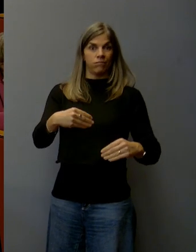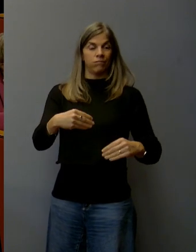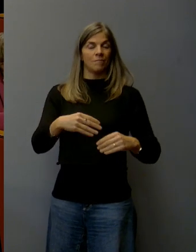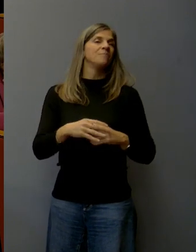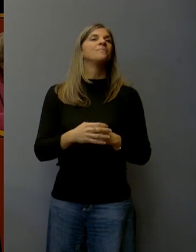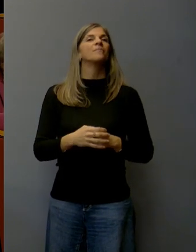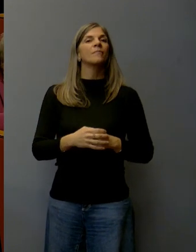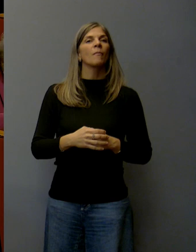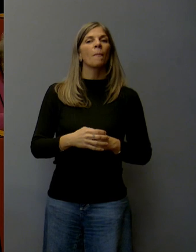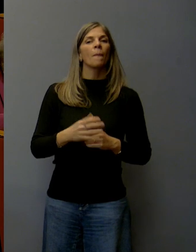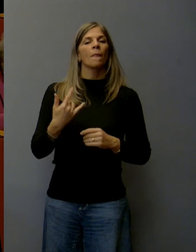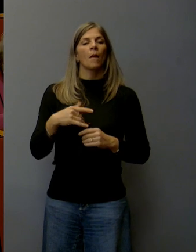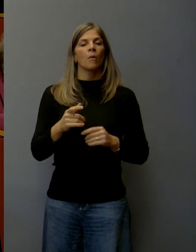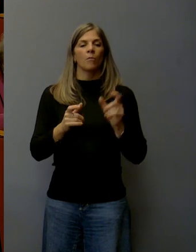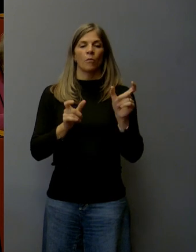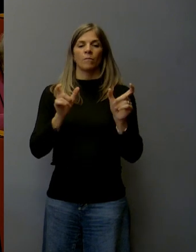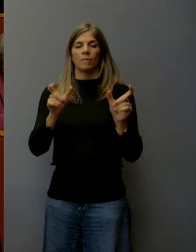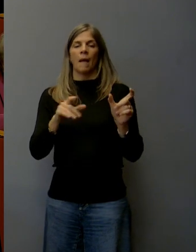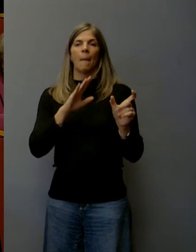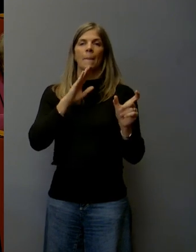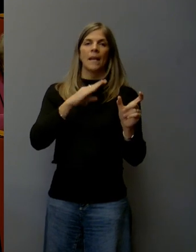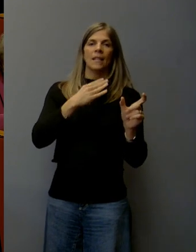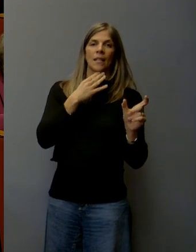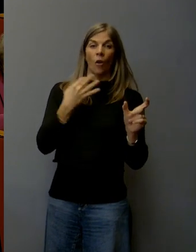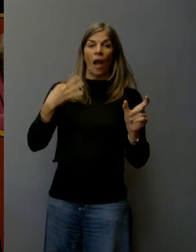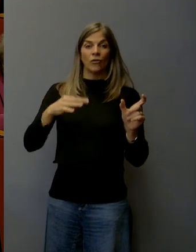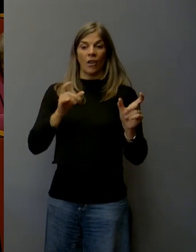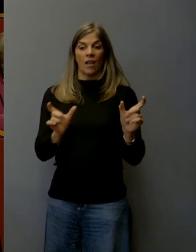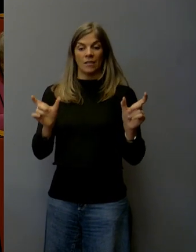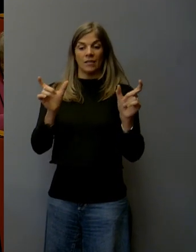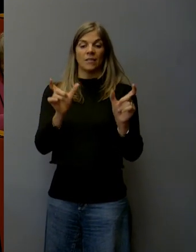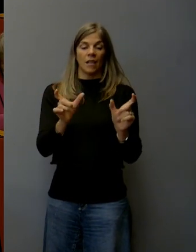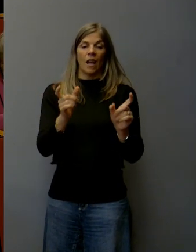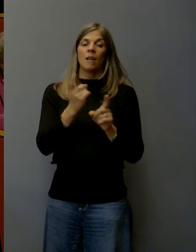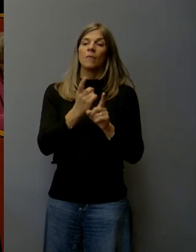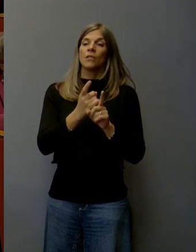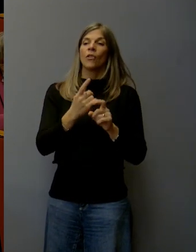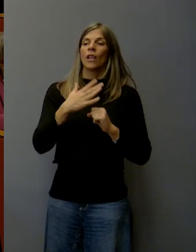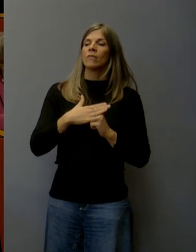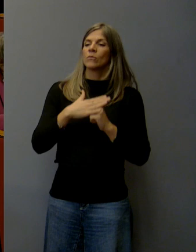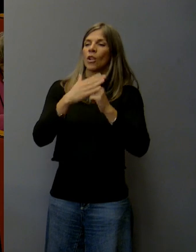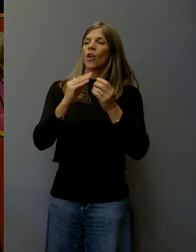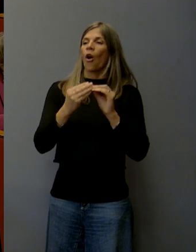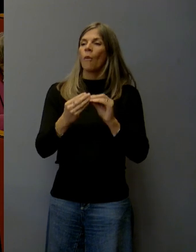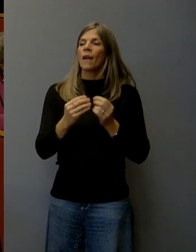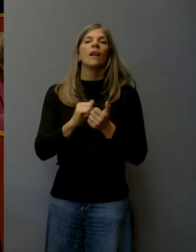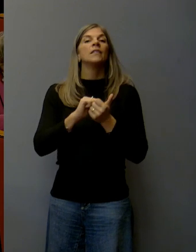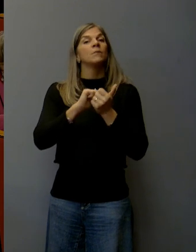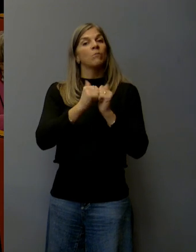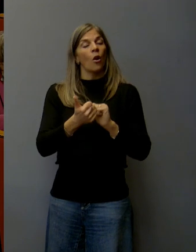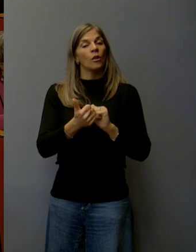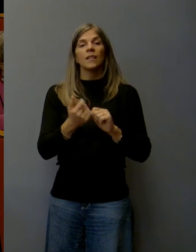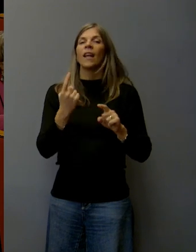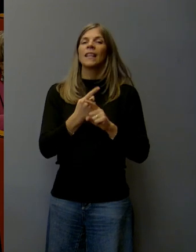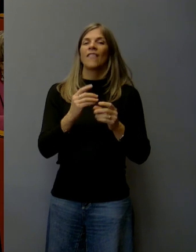poste al centro di questo discorso credo che possano essere sostenute solo se lo sport è